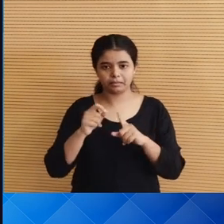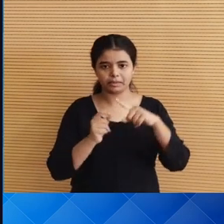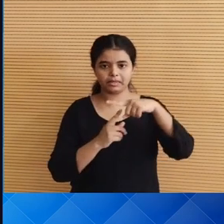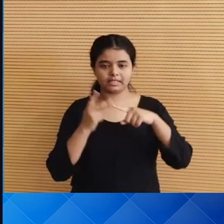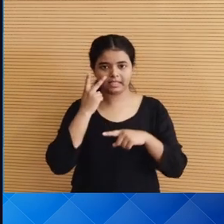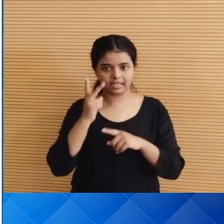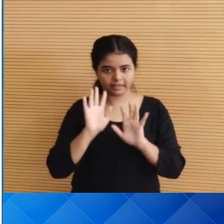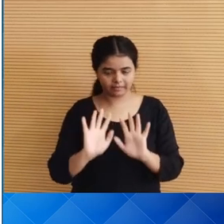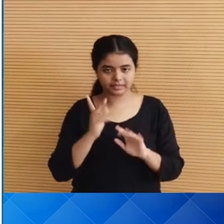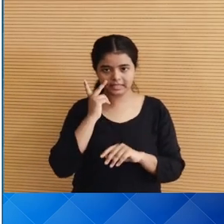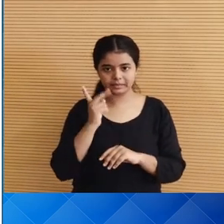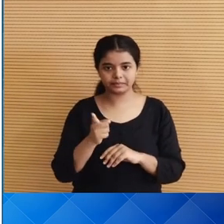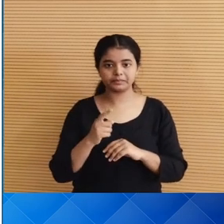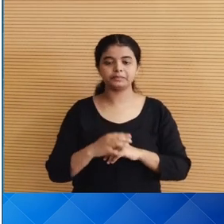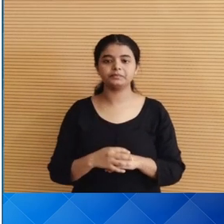आपके सामने है।